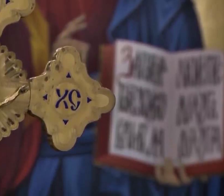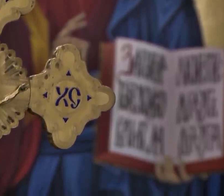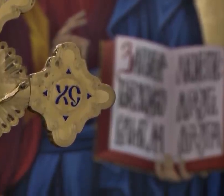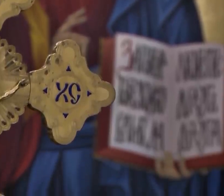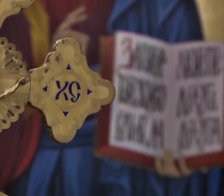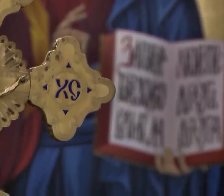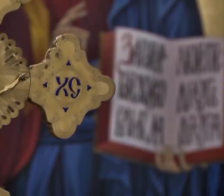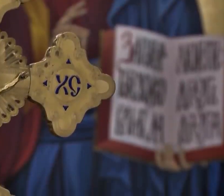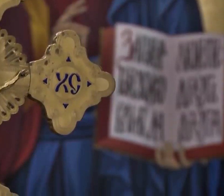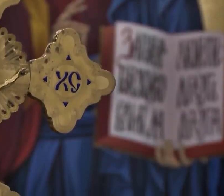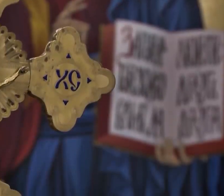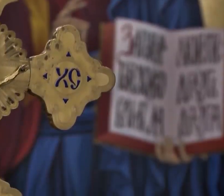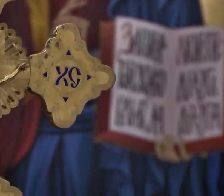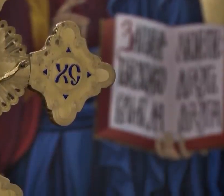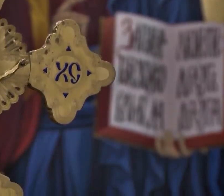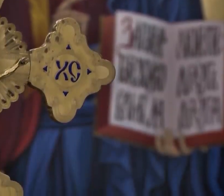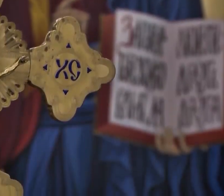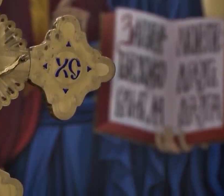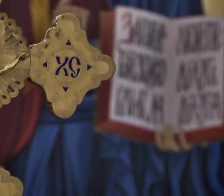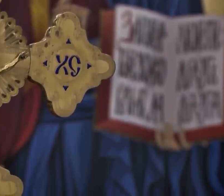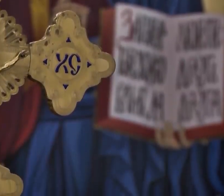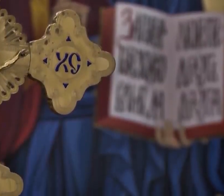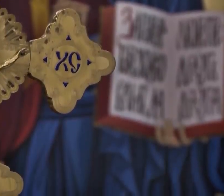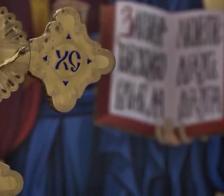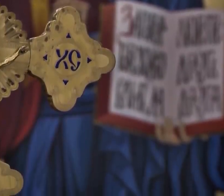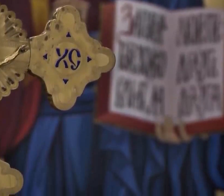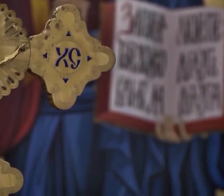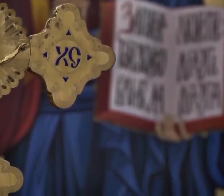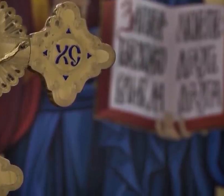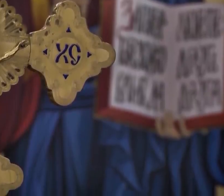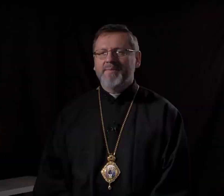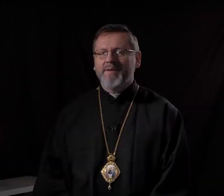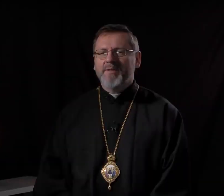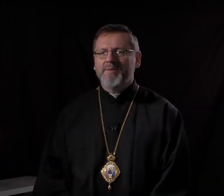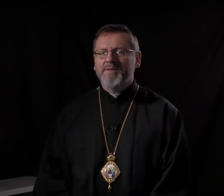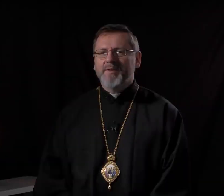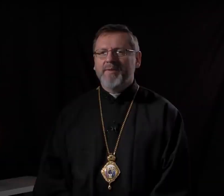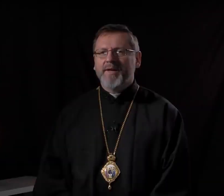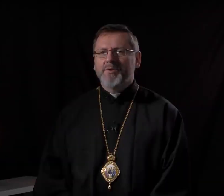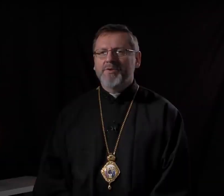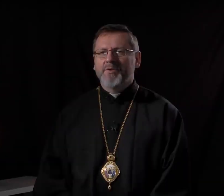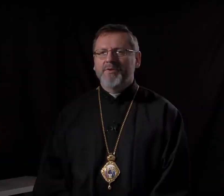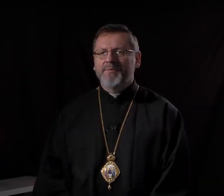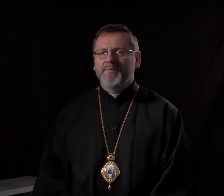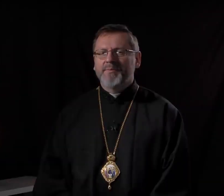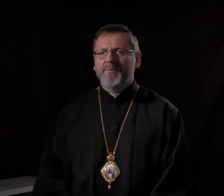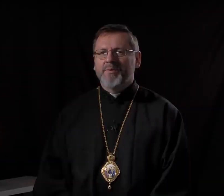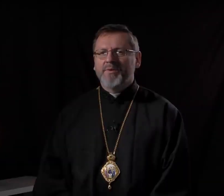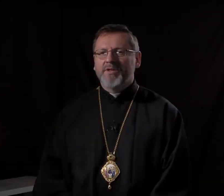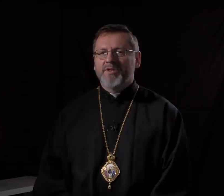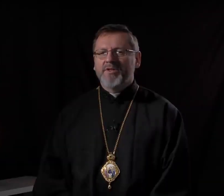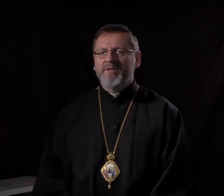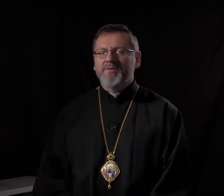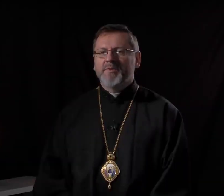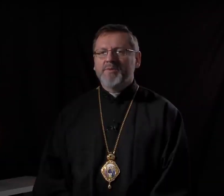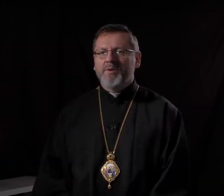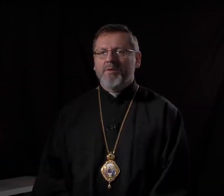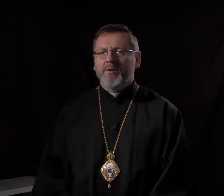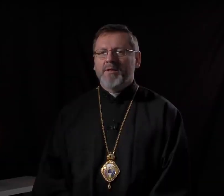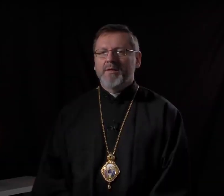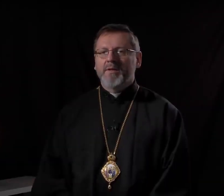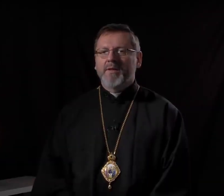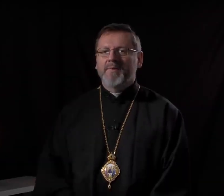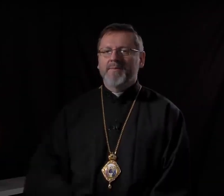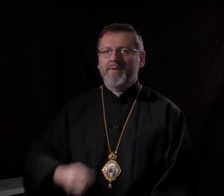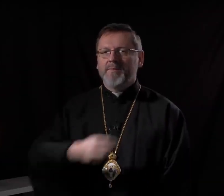khăn và nguy hiểm. Nó sẽ kéo dài đến 7 giờ sáng theo giờ địa phương vào ngày 17 tháng 3. Đây không phải là lần